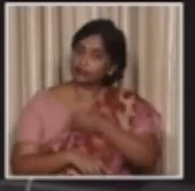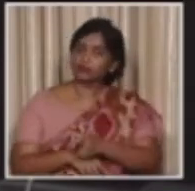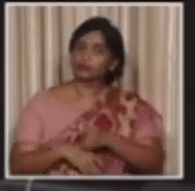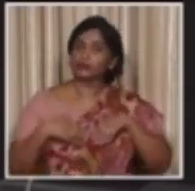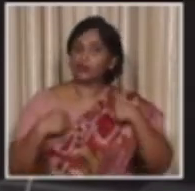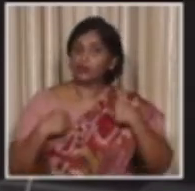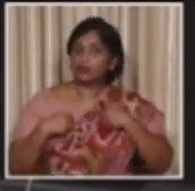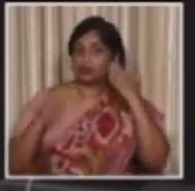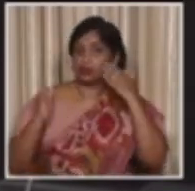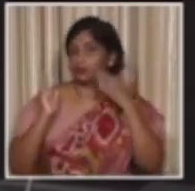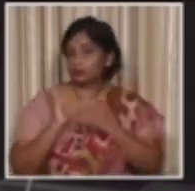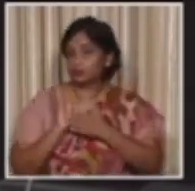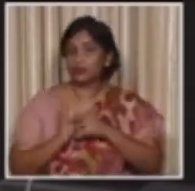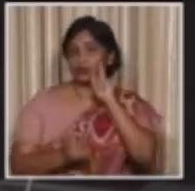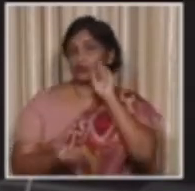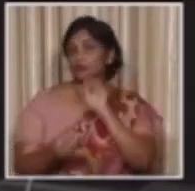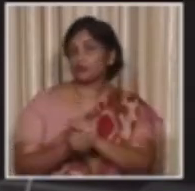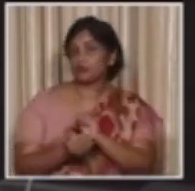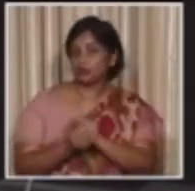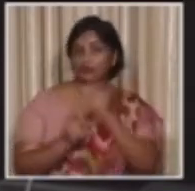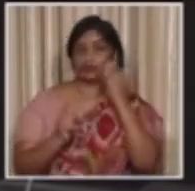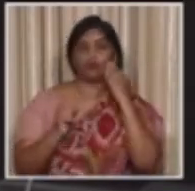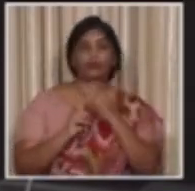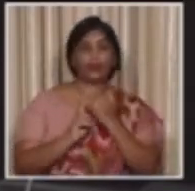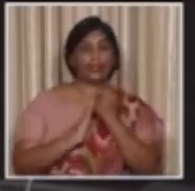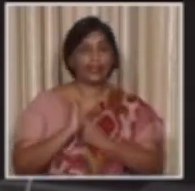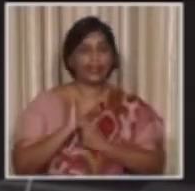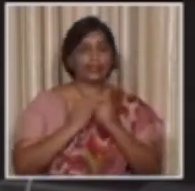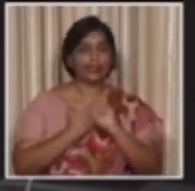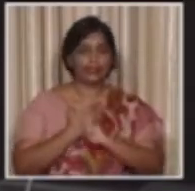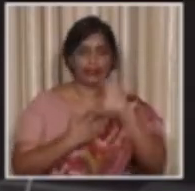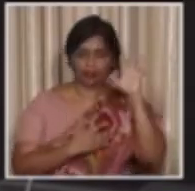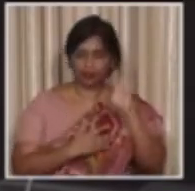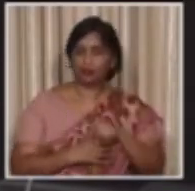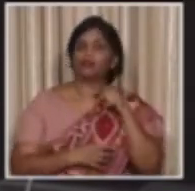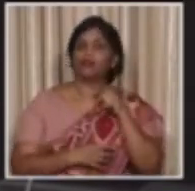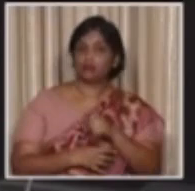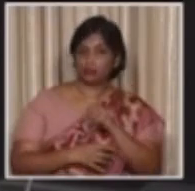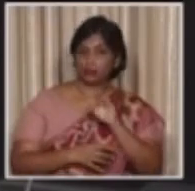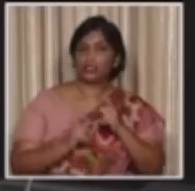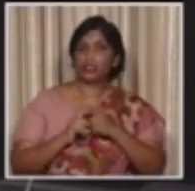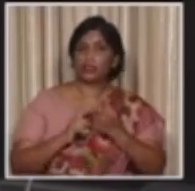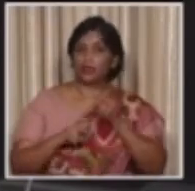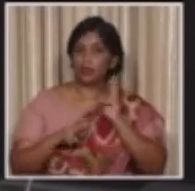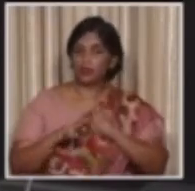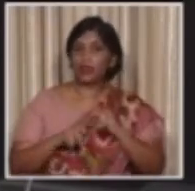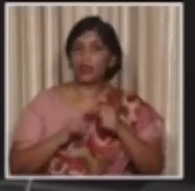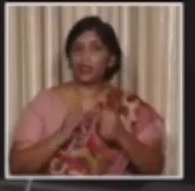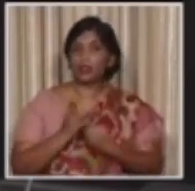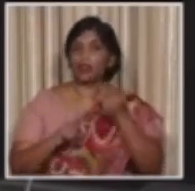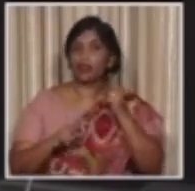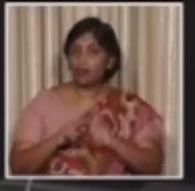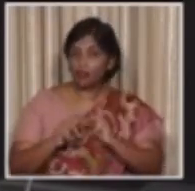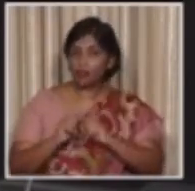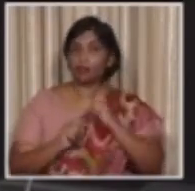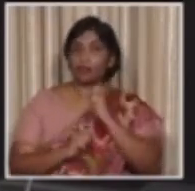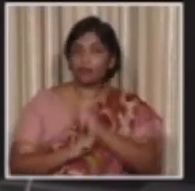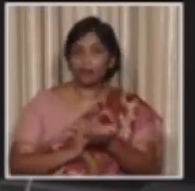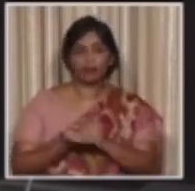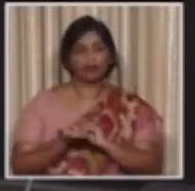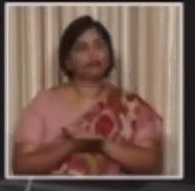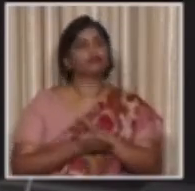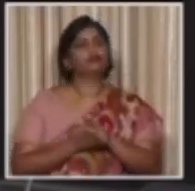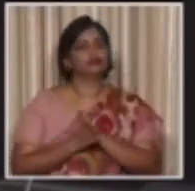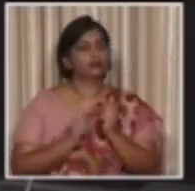Sauke Sambandin, Onge Arakshava Sambandin, Apinitri Tigenema, Eva Game Unta, EPF, ETF, Gevala, ACL Yavat Kali in a